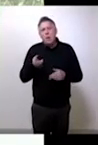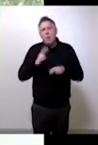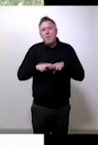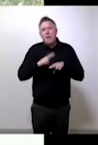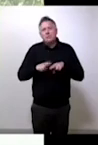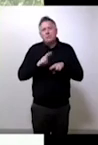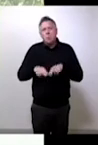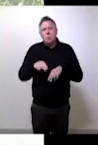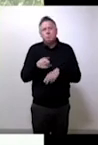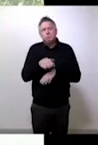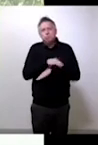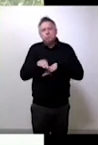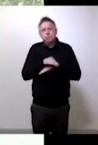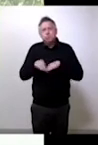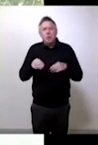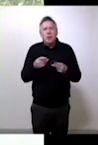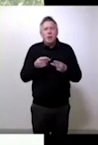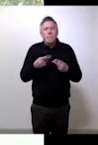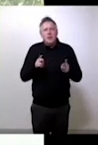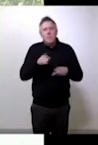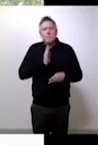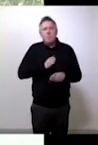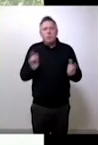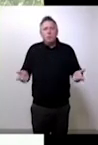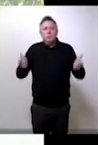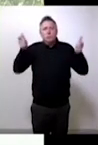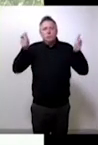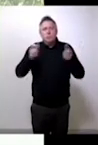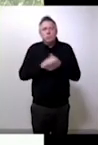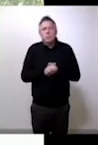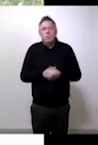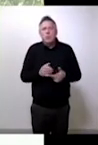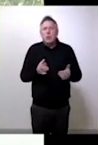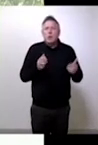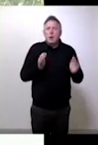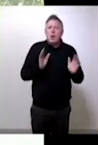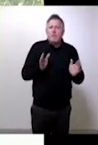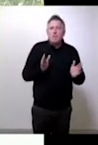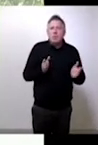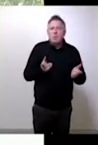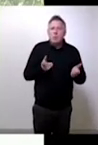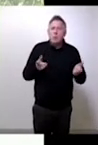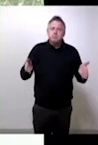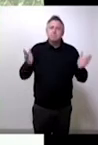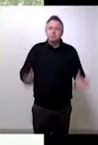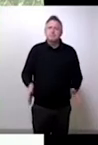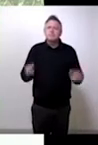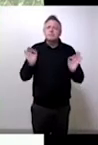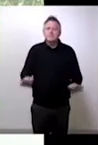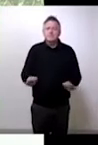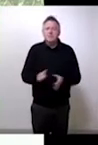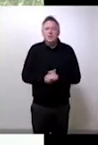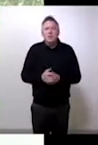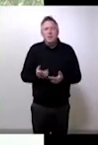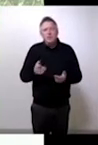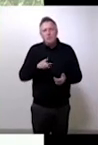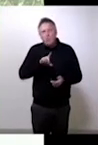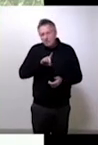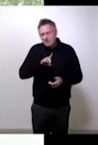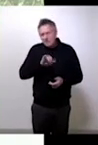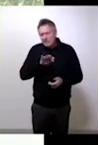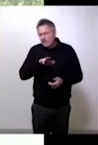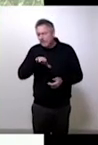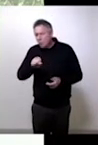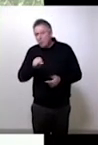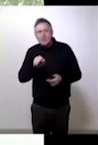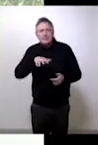n'aurons plus de grands fonciers, puisque nous avons souhaité sanctuariser le nord de Bordeaux. Et donc, il faudra y travailler le diffus. Donc, on est dans une période de